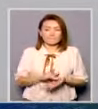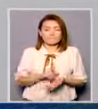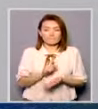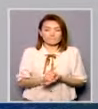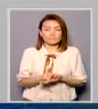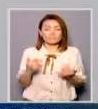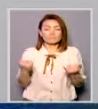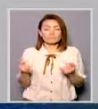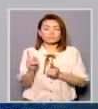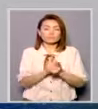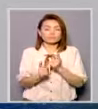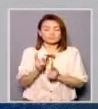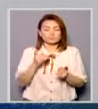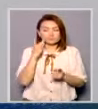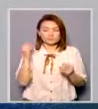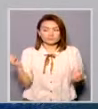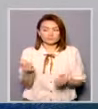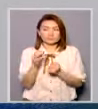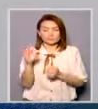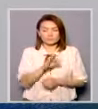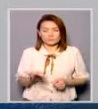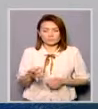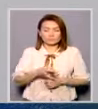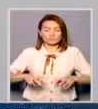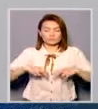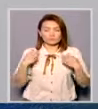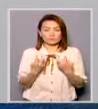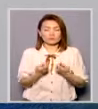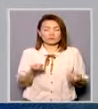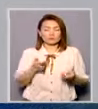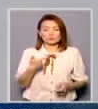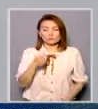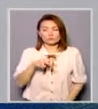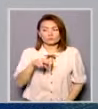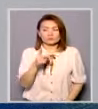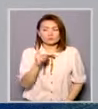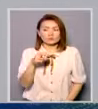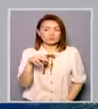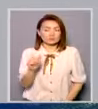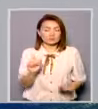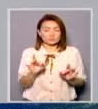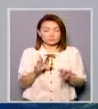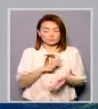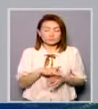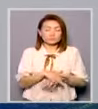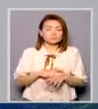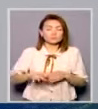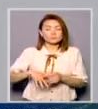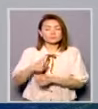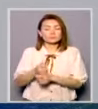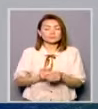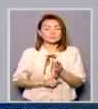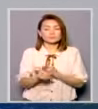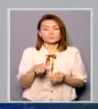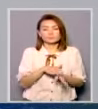бермек. Бұл туралы референдумды қоғамдық қолдау жөніндегі өңірлік штаб жетекшісі Гүлзада Шакуликова айтты. Спикер халықты президент